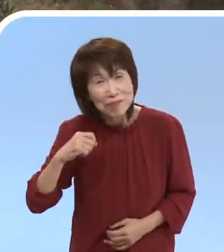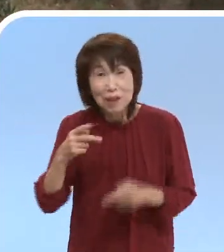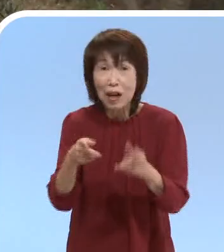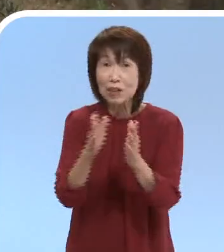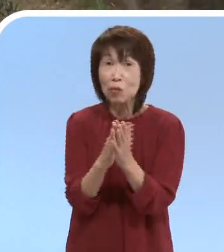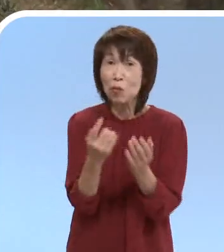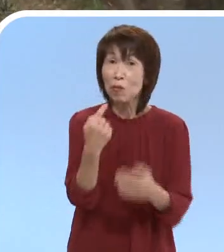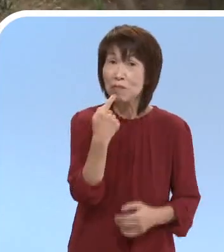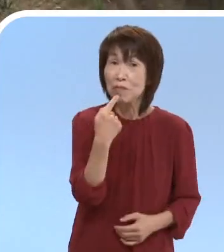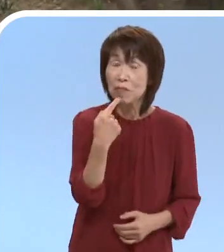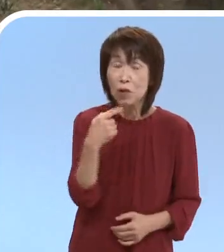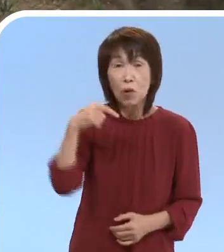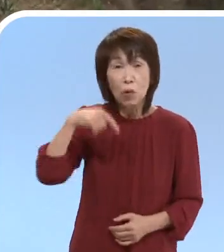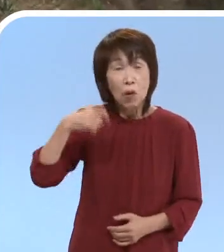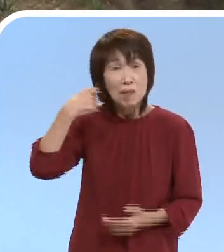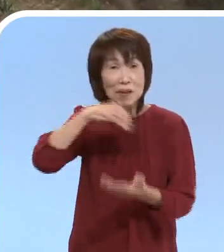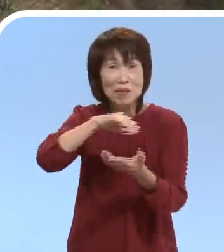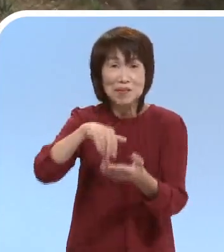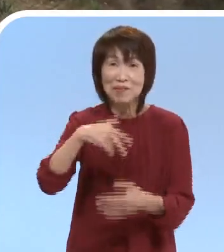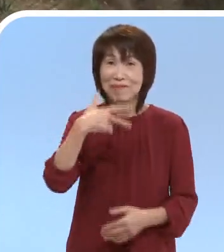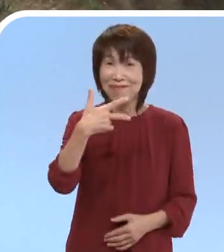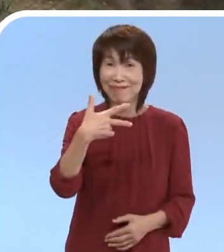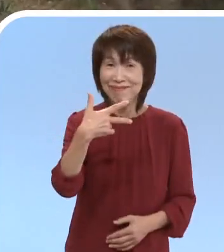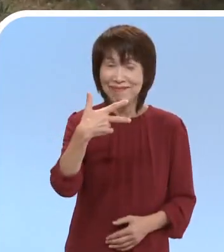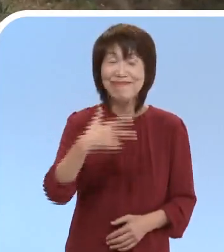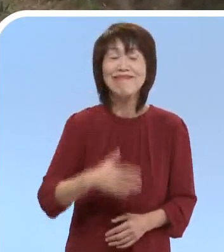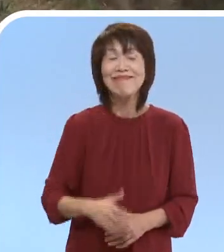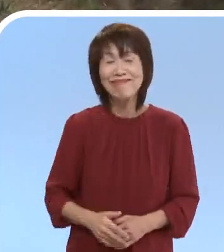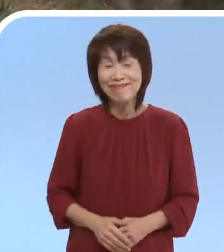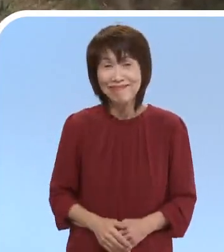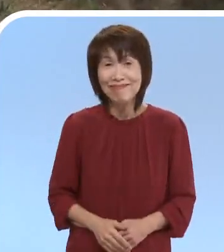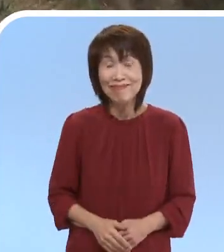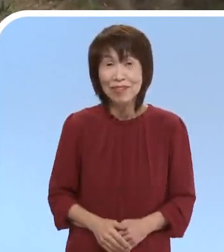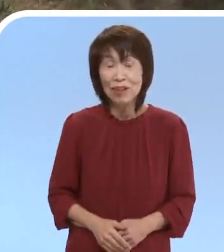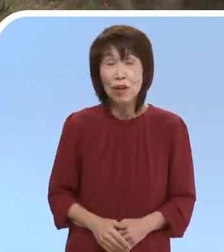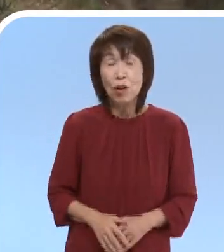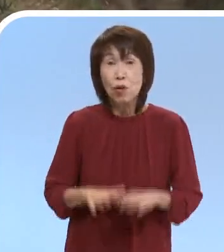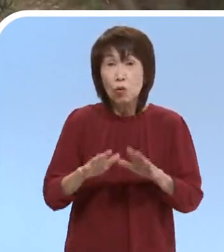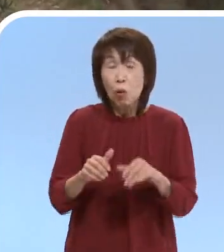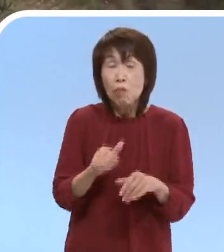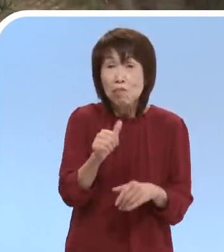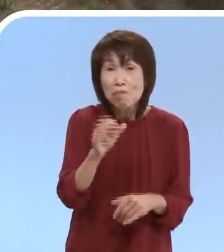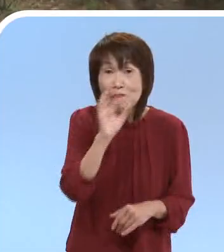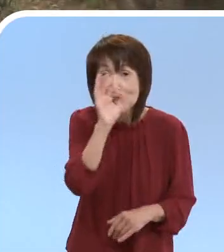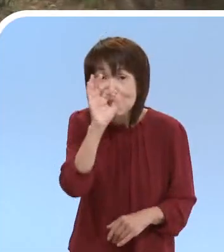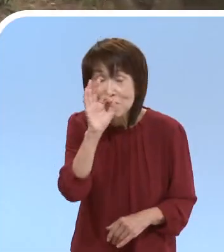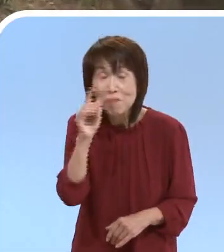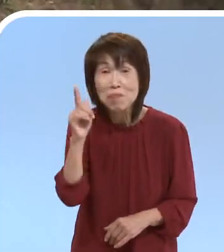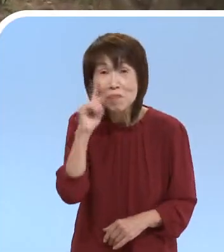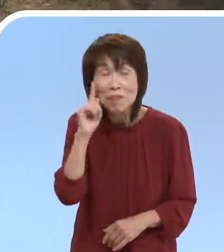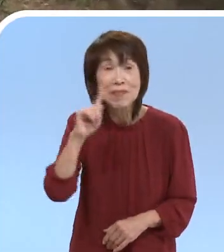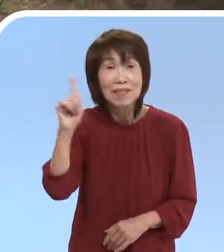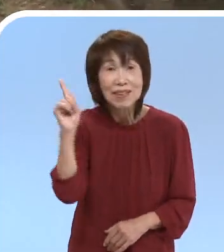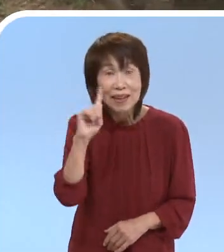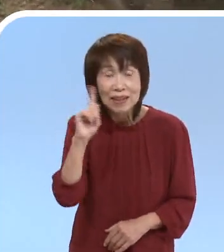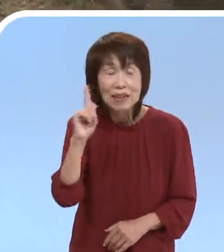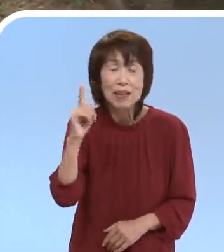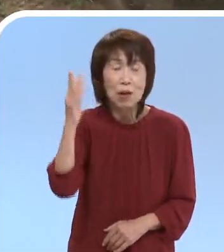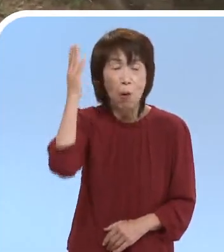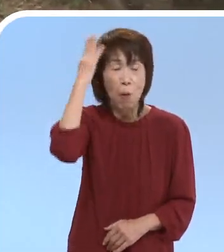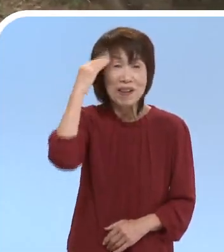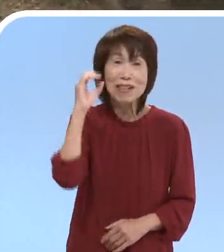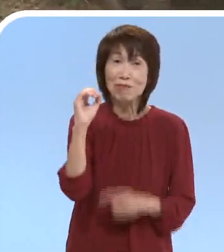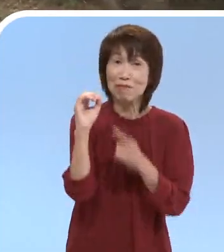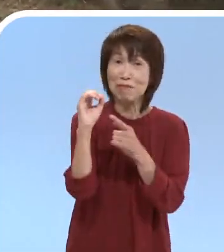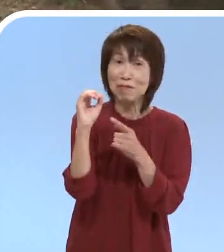。今日は南淡路市にやってきました。今回はオリーブの魅力に触れるということ